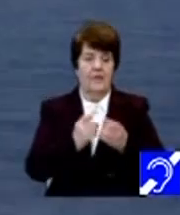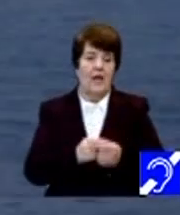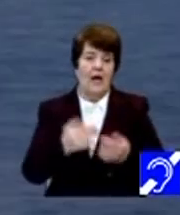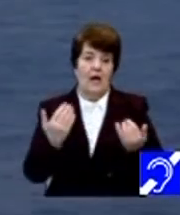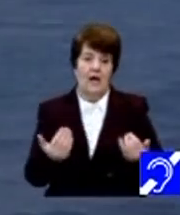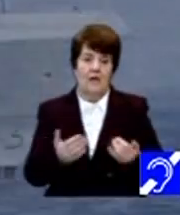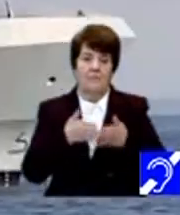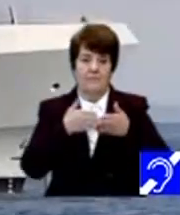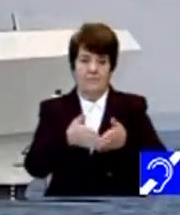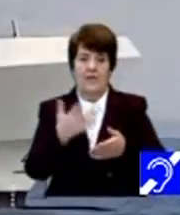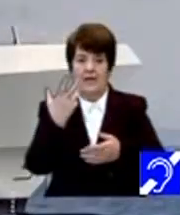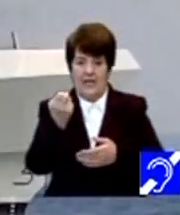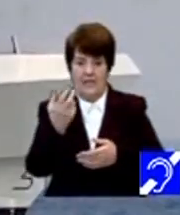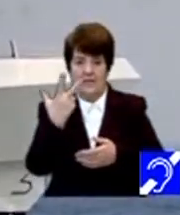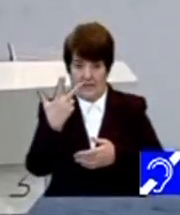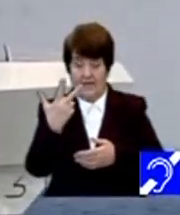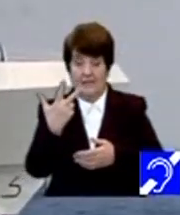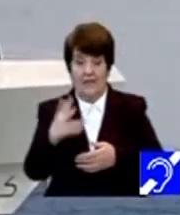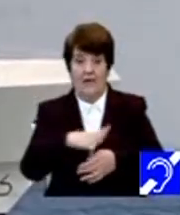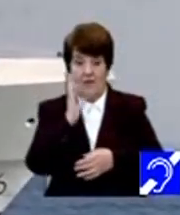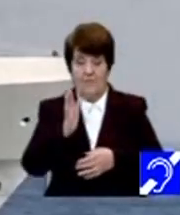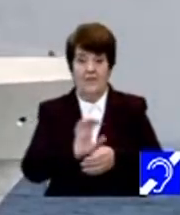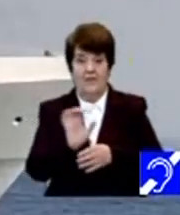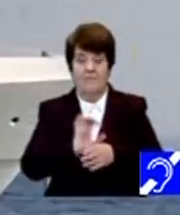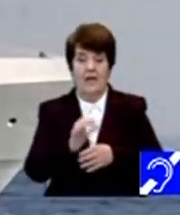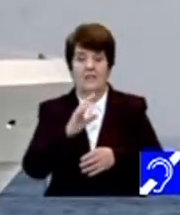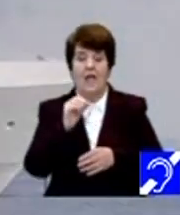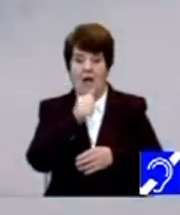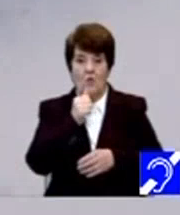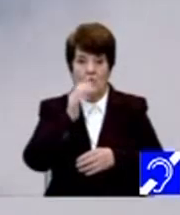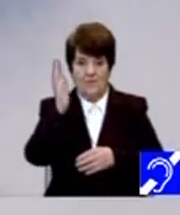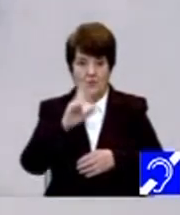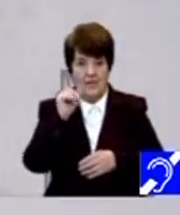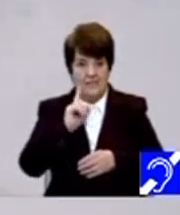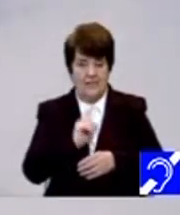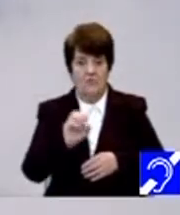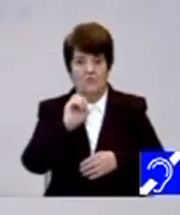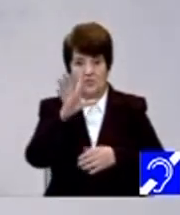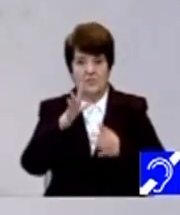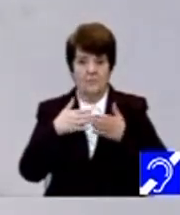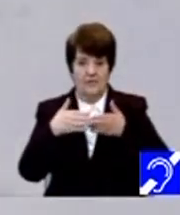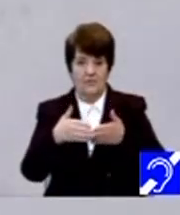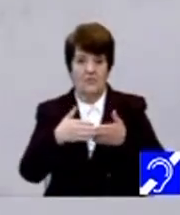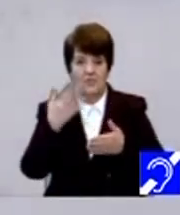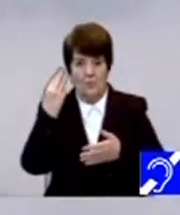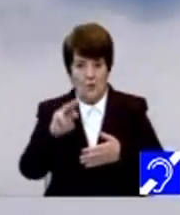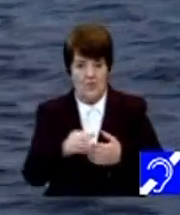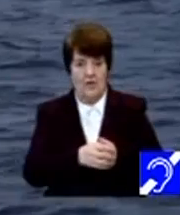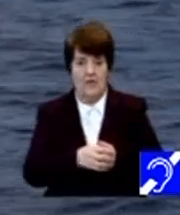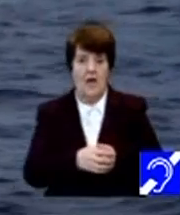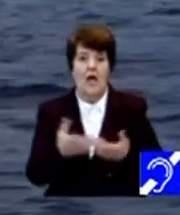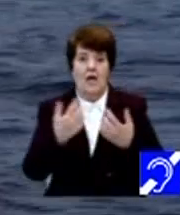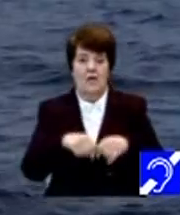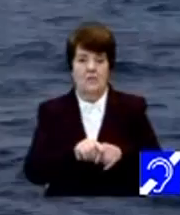dispută. Vasul va fi urmat de încă 3 care vor fi livrate anul viitor. Astfel, Israelul va avea 15 vase de luptă